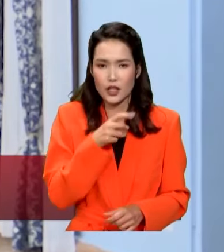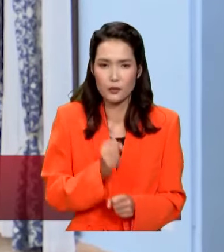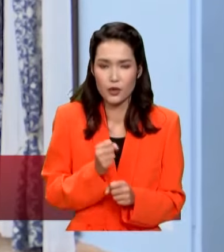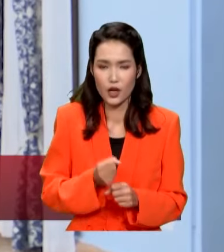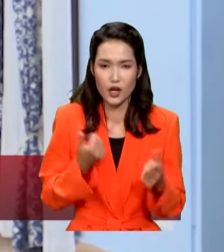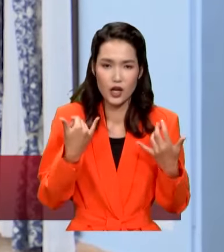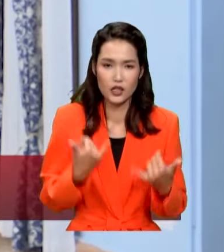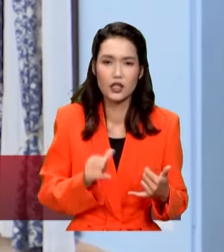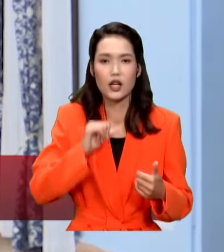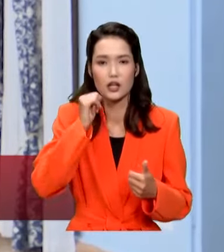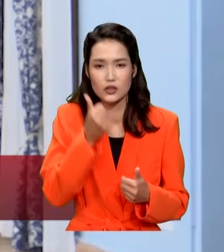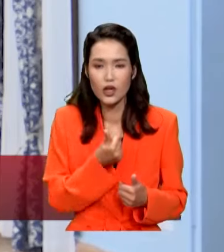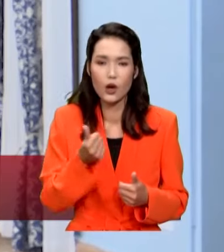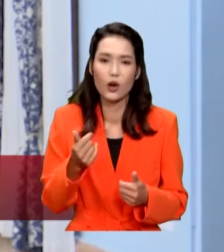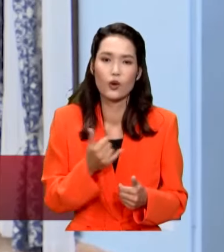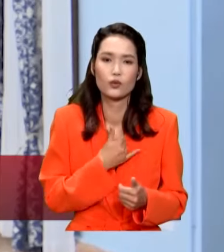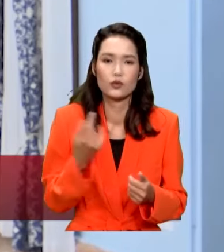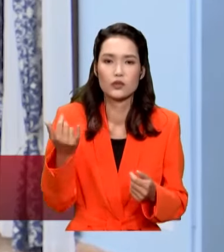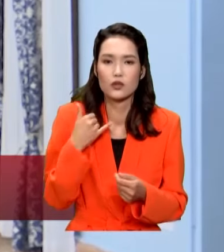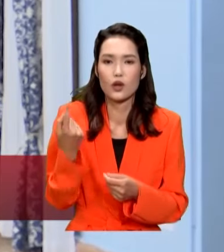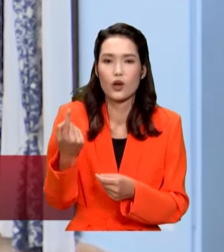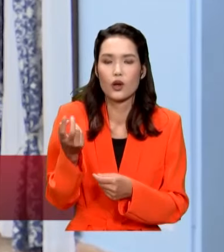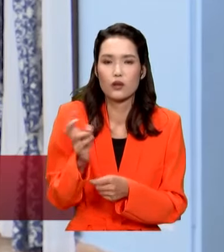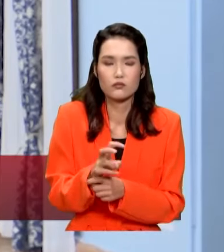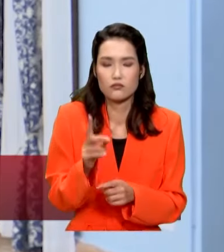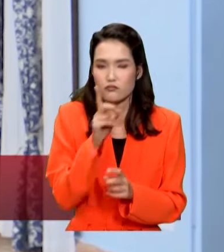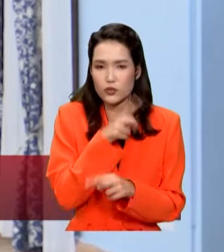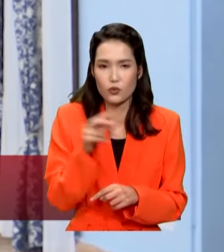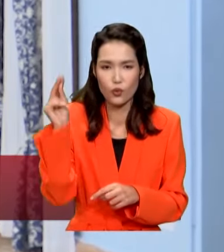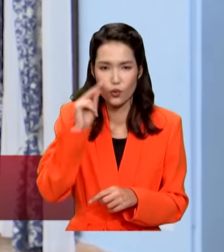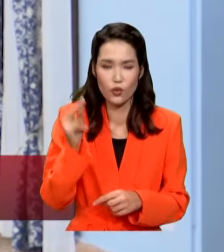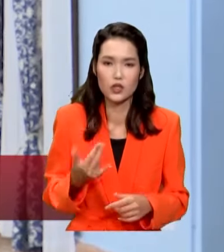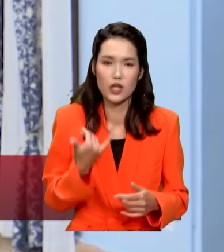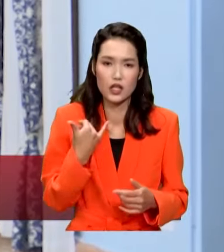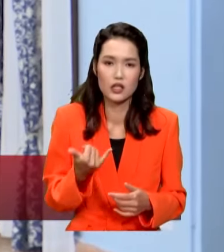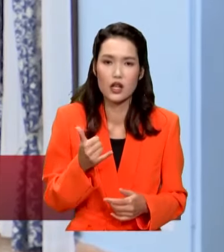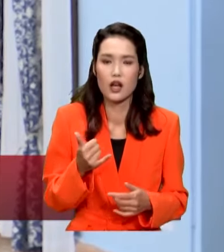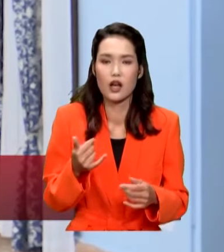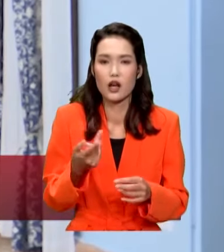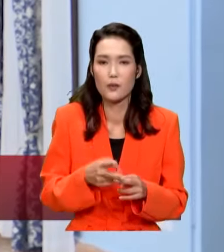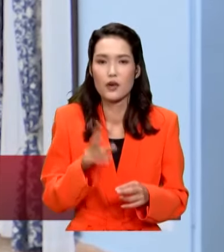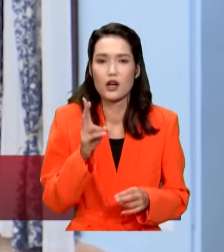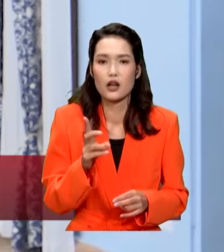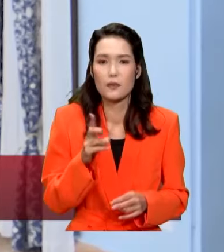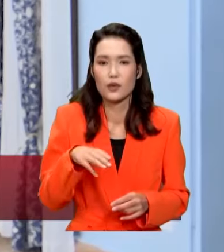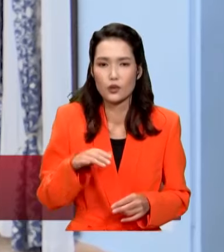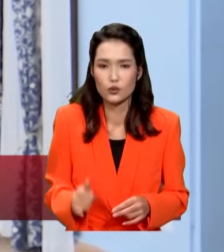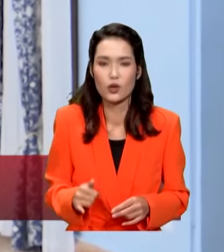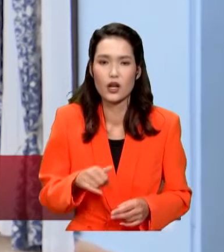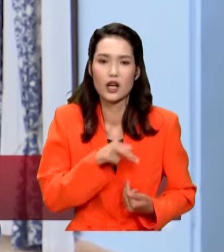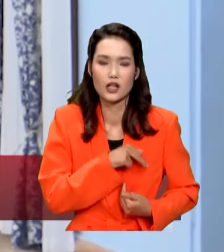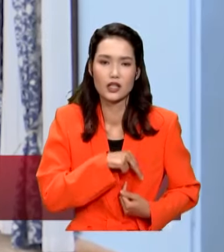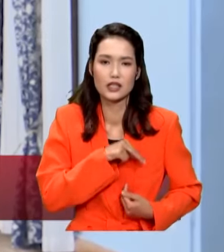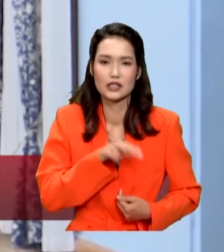сегодня, завтра к нам никто не придет учиться. И сегодня бренд КБТУ на рынке труда